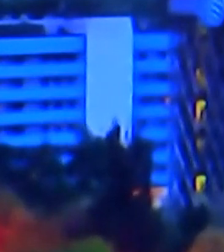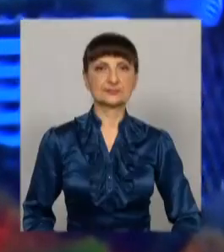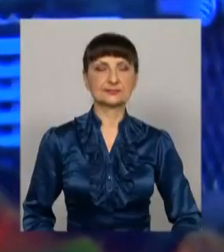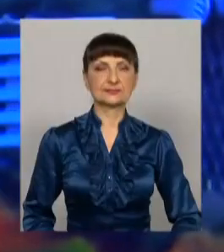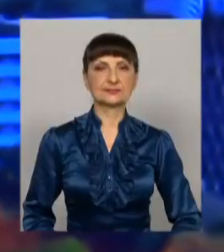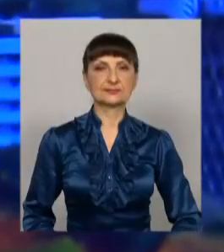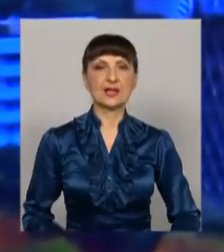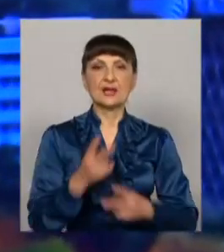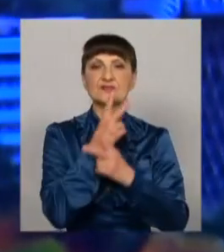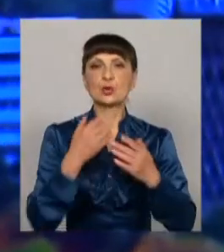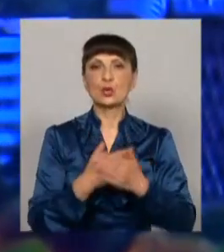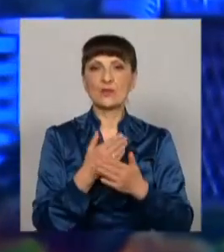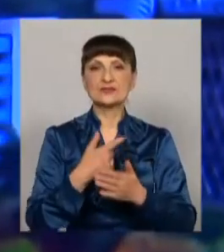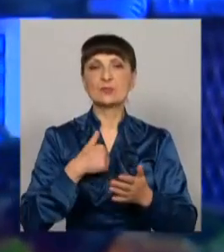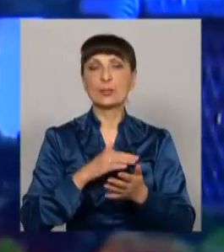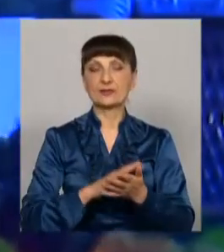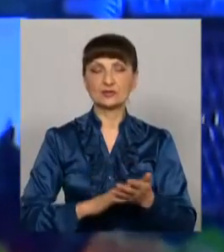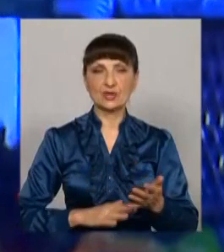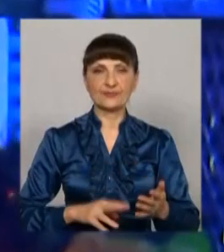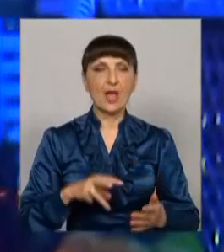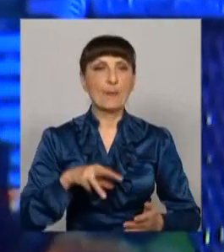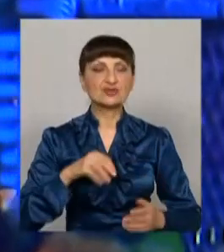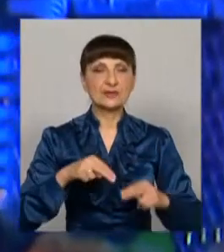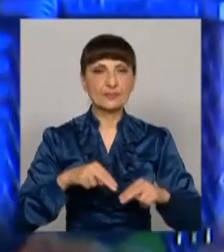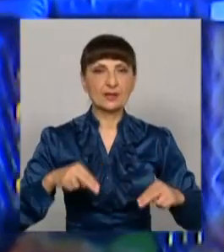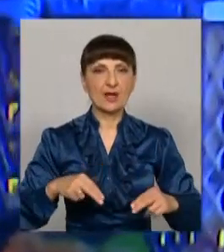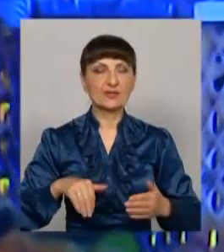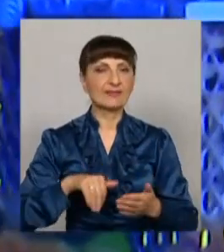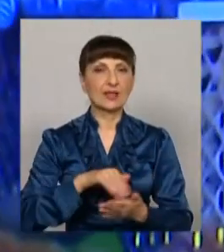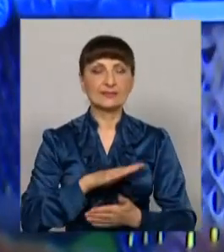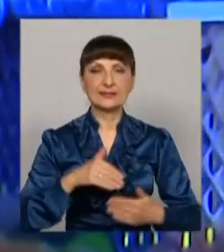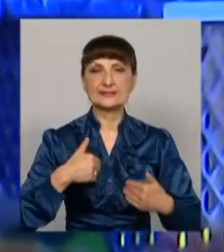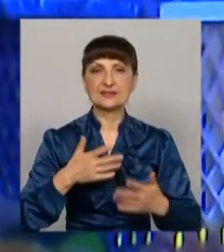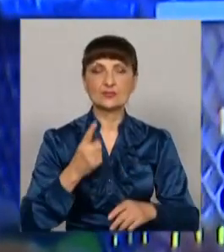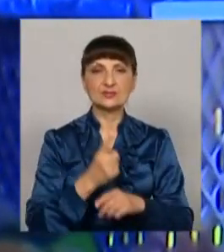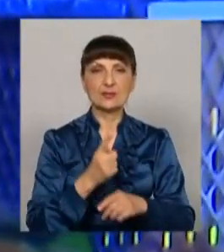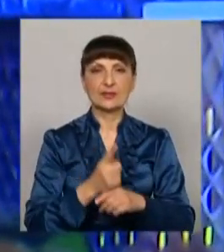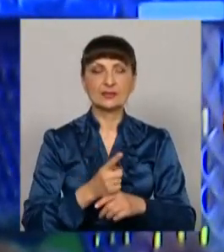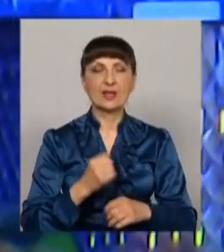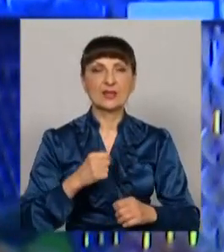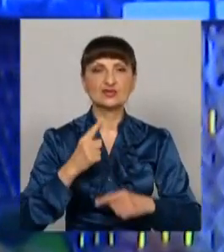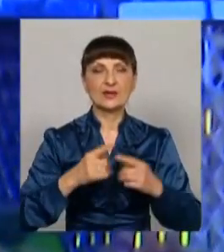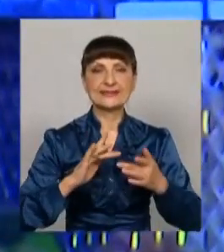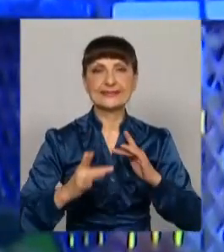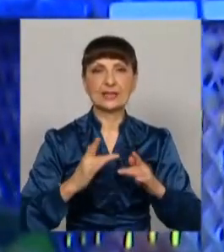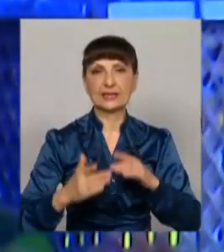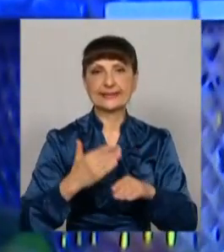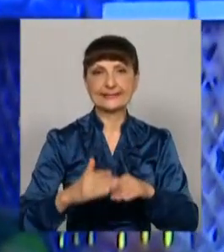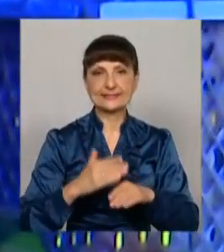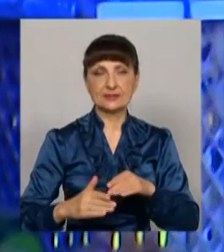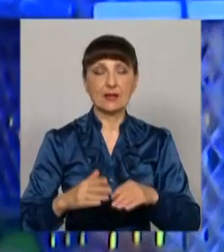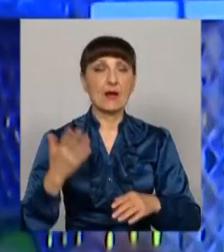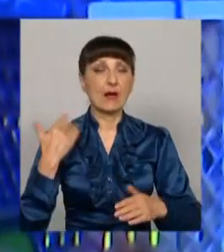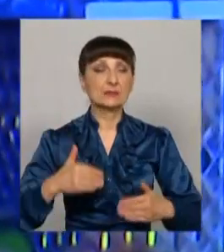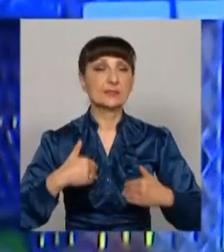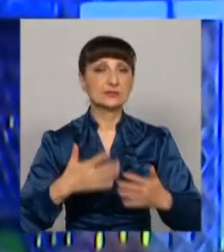Вы смотрите новости, мы продолжаем. В Мажилисе парламента отклонили инициативу о запрете на онлайн-кредитование. Ранее с подобным предложением